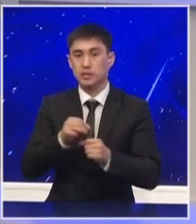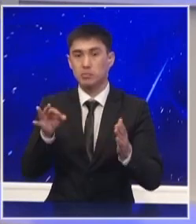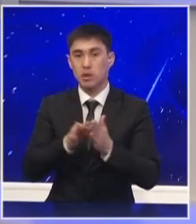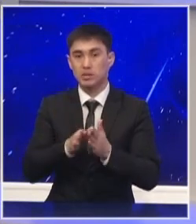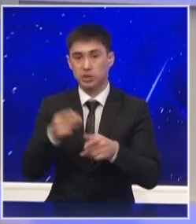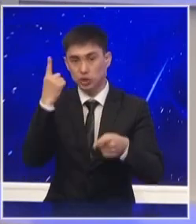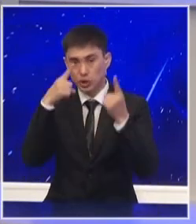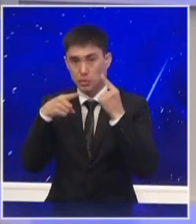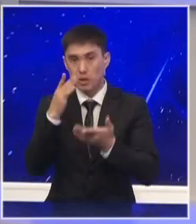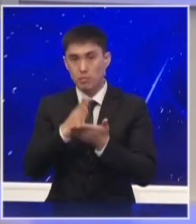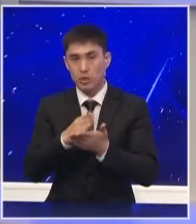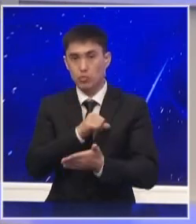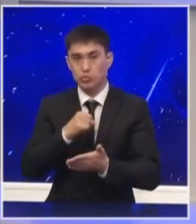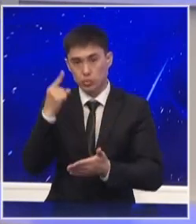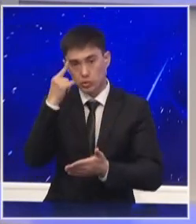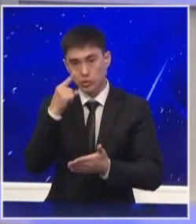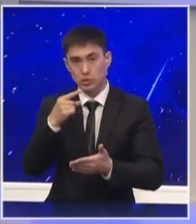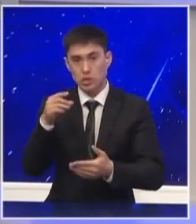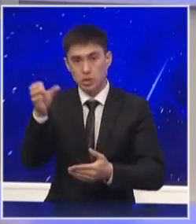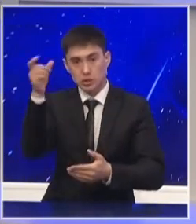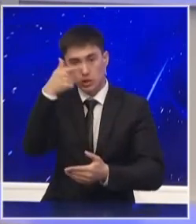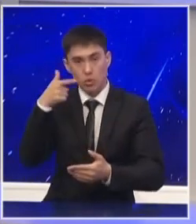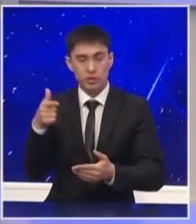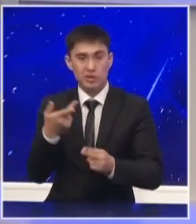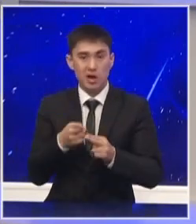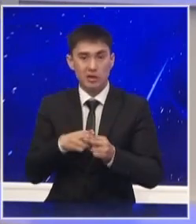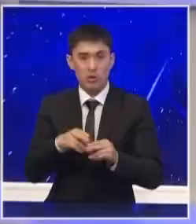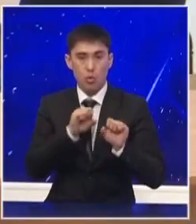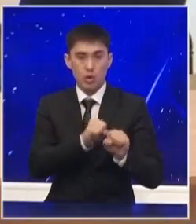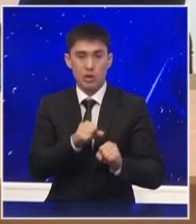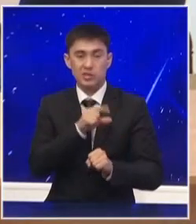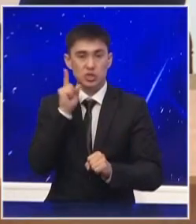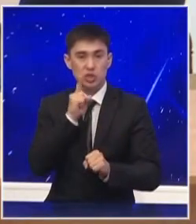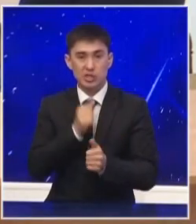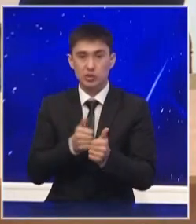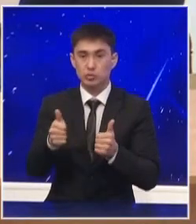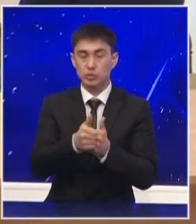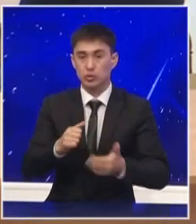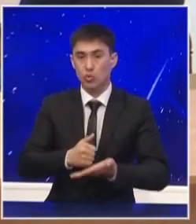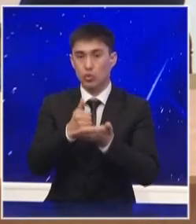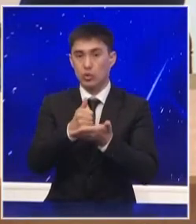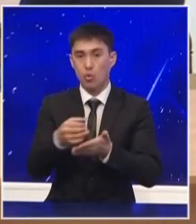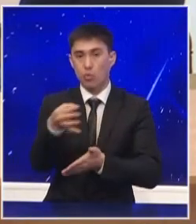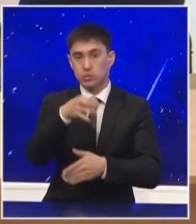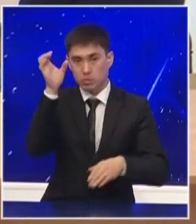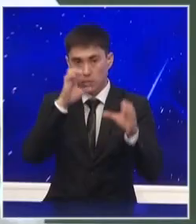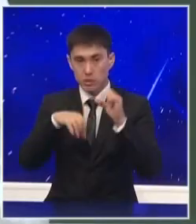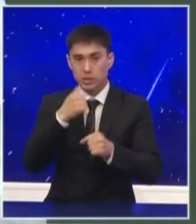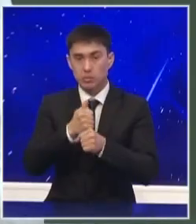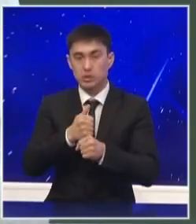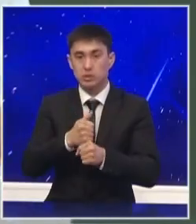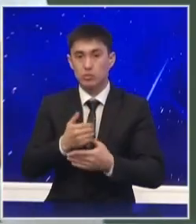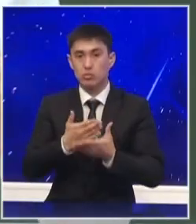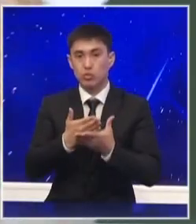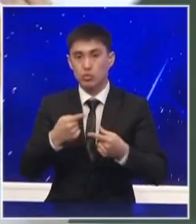шешендік шеберлігі бар. Өз көзқарасын сауатты және нақты қорғай алатын жас көшбасшыларды қолдау. Облыстық білім басқармасы ұйытқы